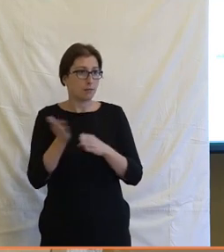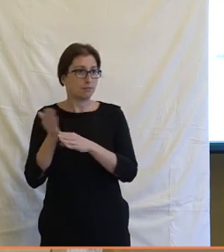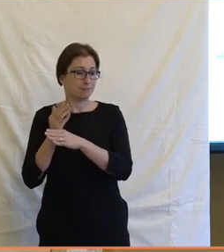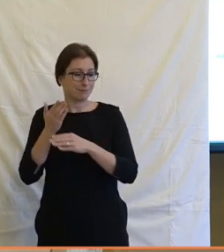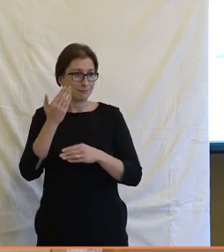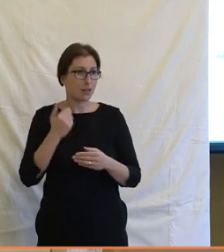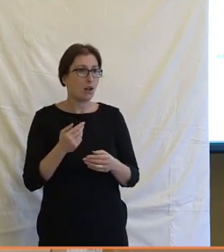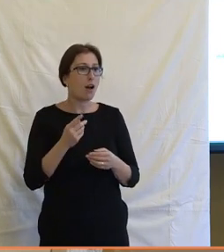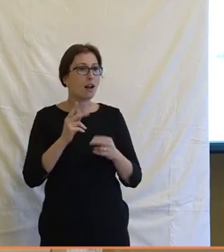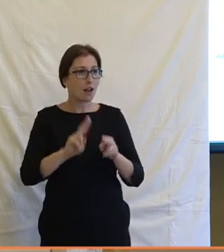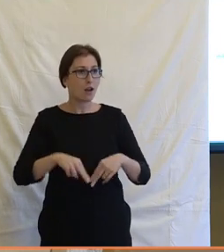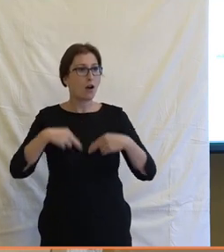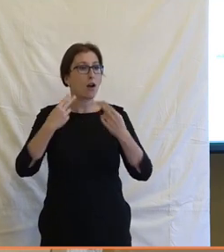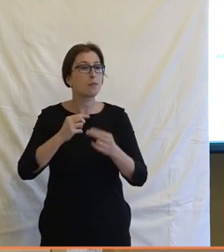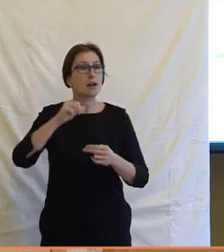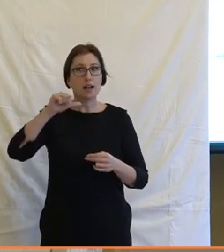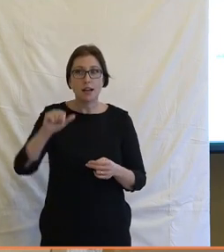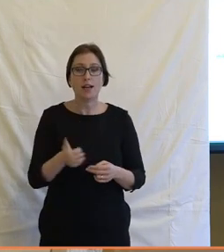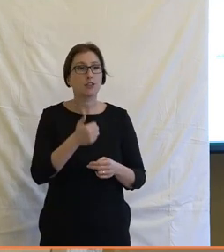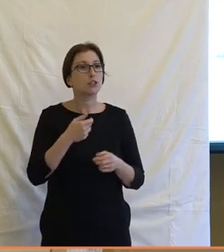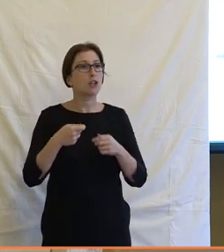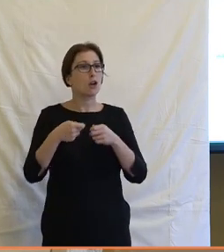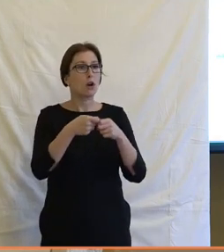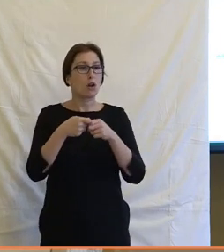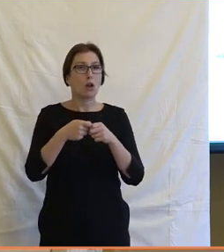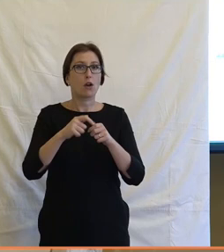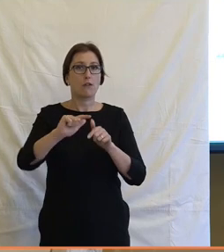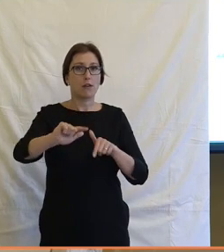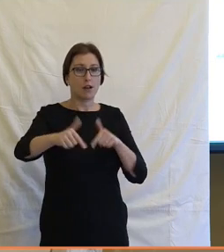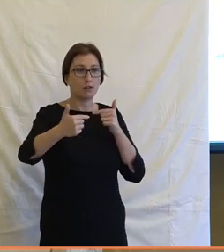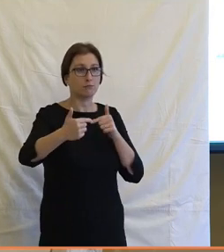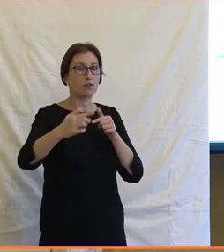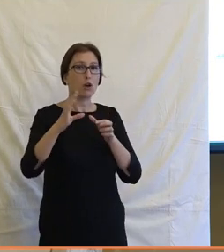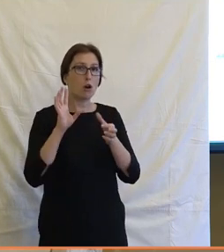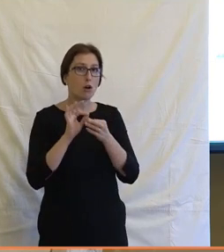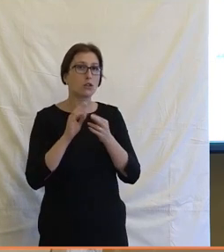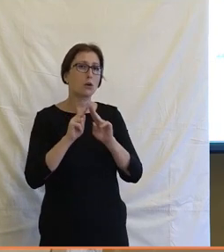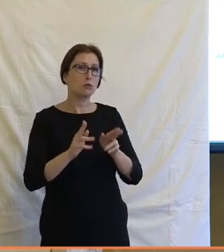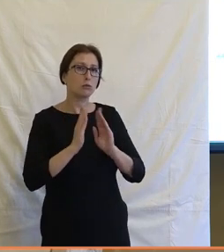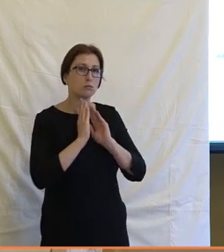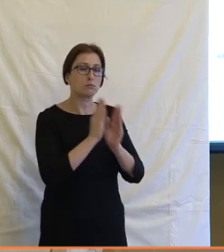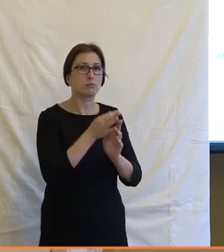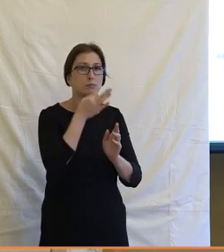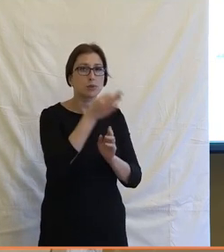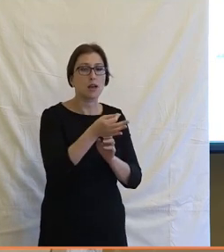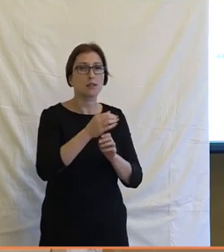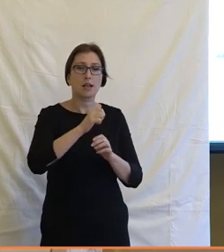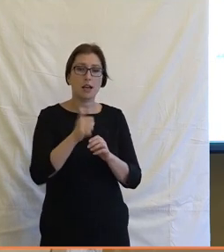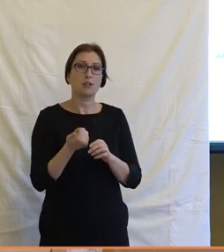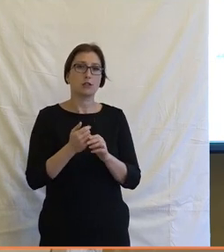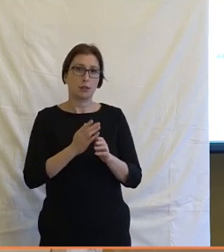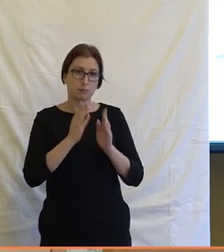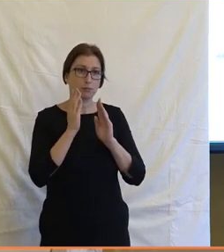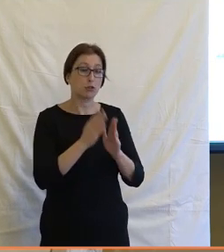ale tím, že na vás mají kolegové i online kontakt, mohou si vás vyhledat a pokračovat například v